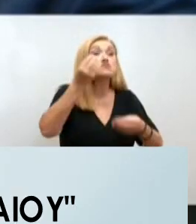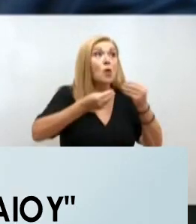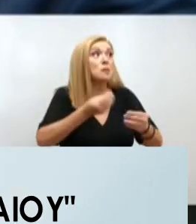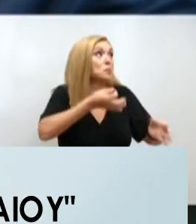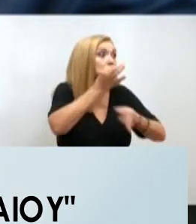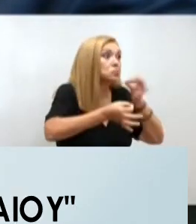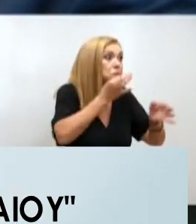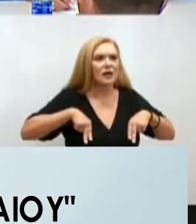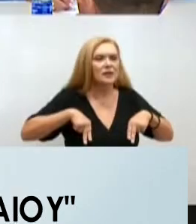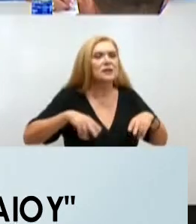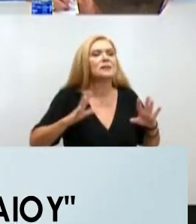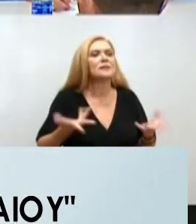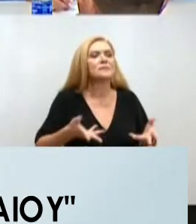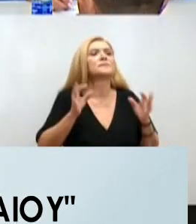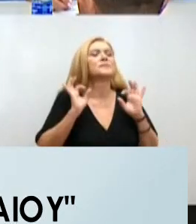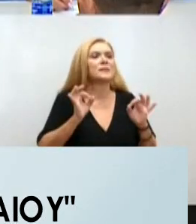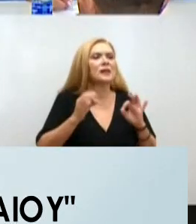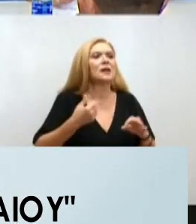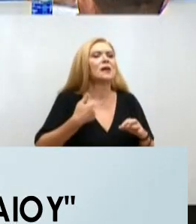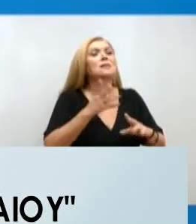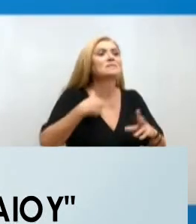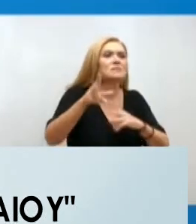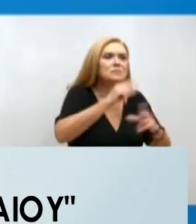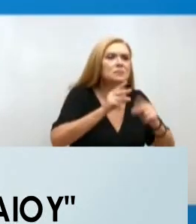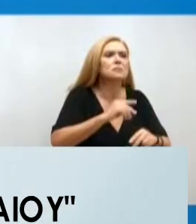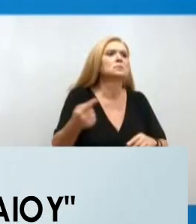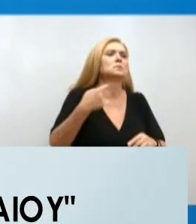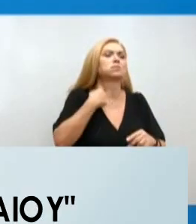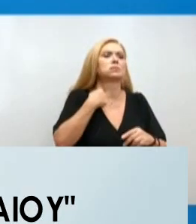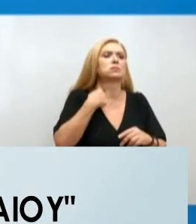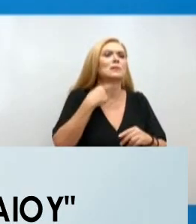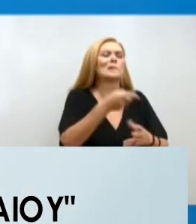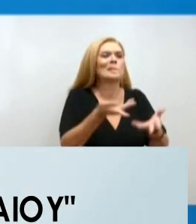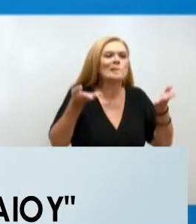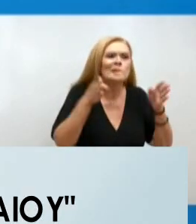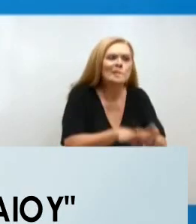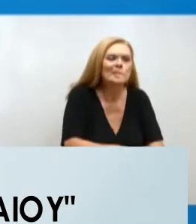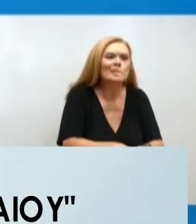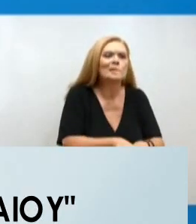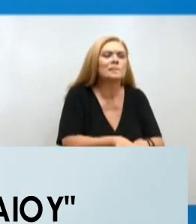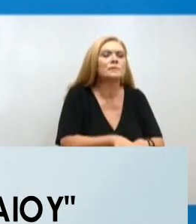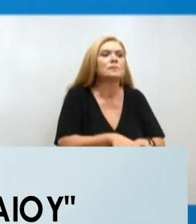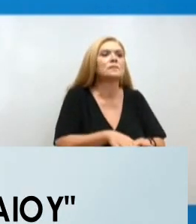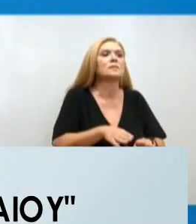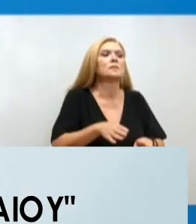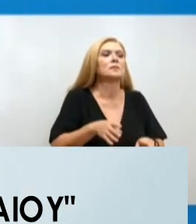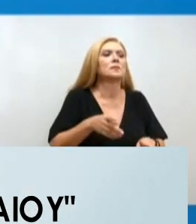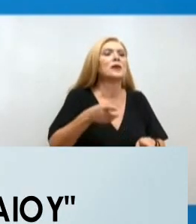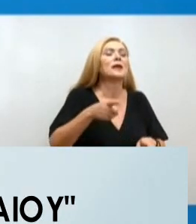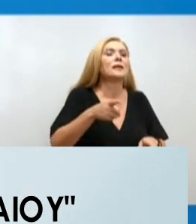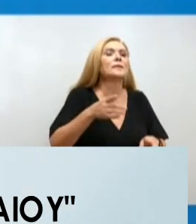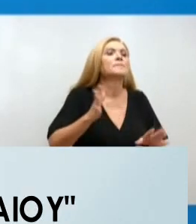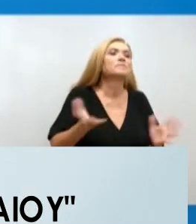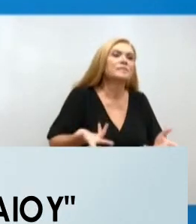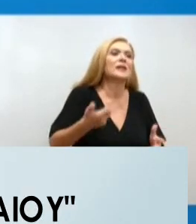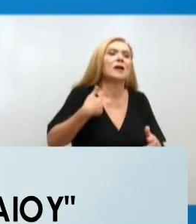και για υποχωρητικές τάσεις που κρύβουν άλλες επιδιώξεις. Συγκάλυψη, η βοή των πλησιαζών των γεγονότων που λέει ο